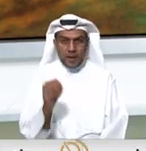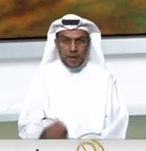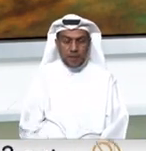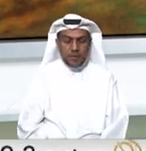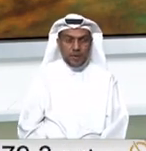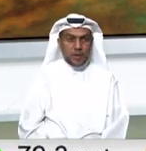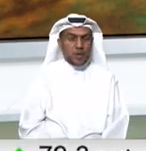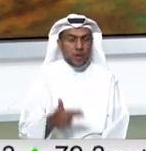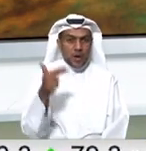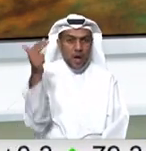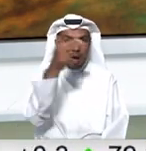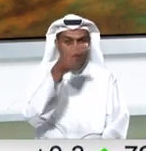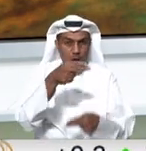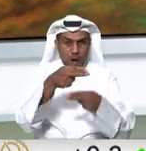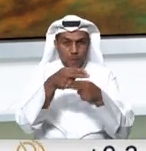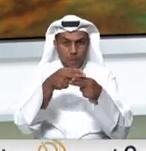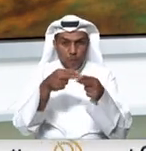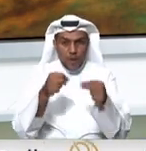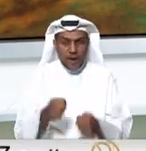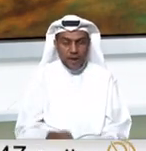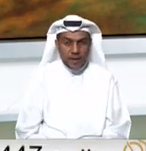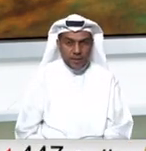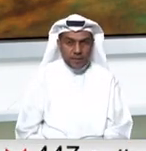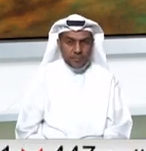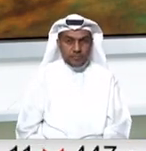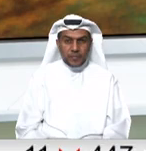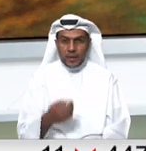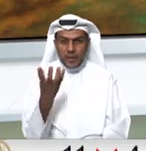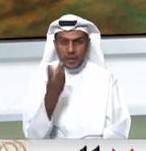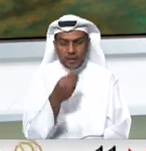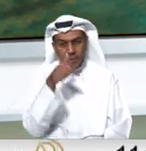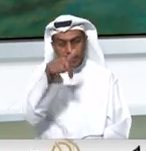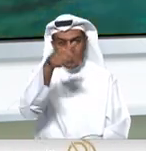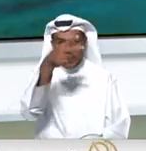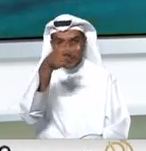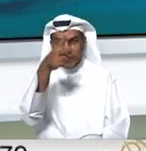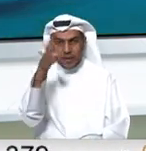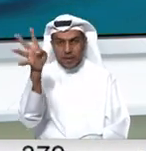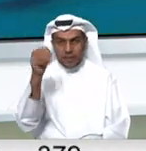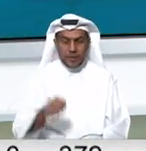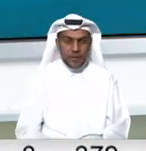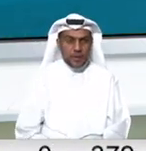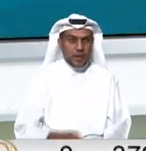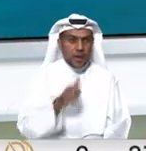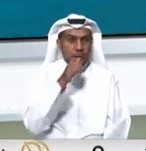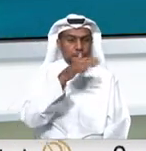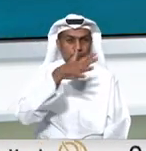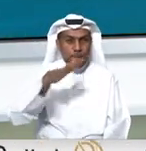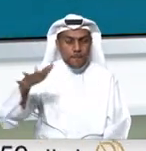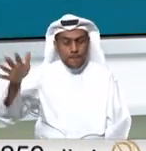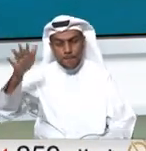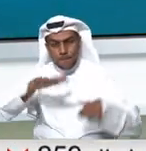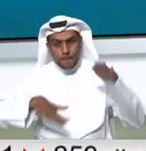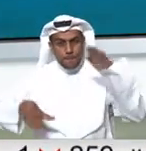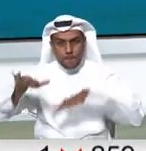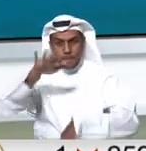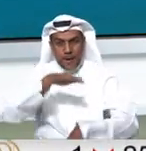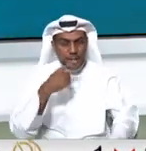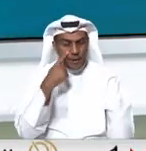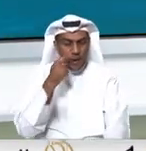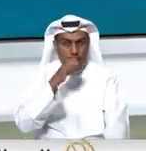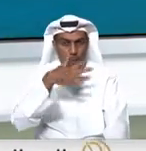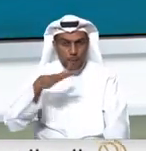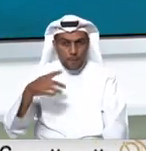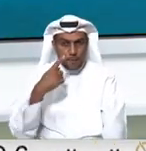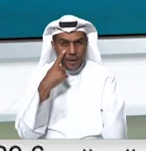المناطق الغربيه من دوله الكويت سالم الشقايق قد تصل الى 46 درجه مئويه الاجواء البحريه ان شاء الله خلال 24 ساعه القادمه